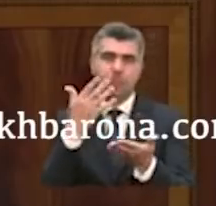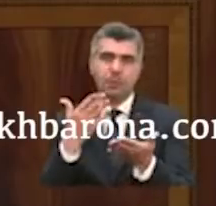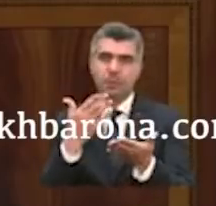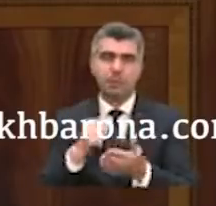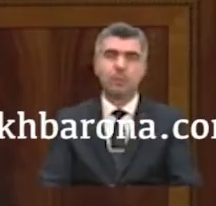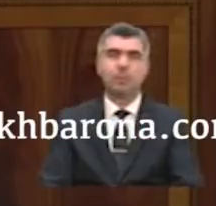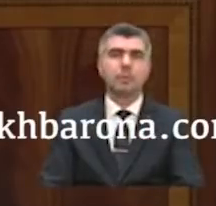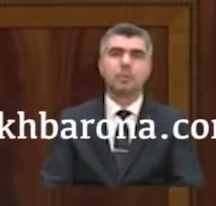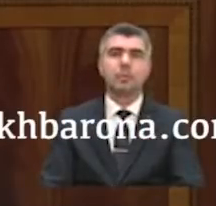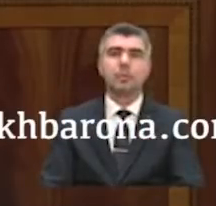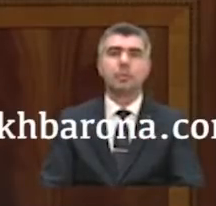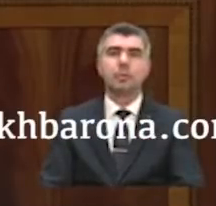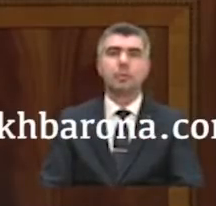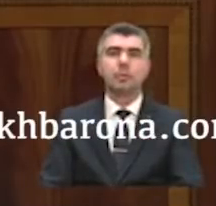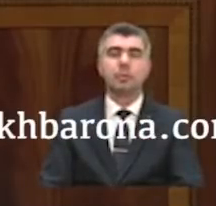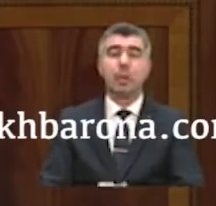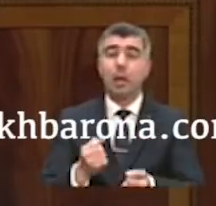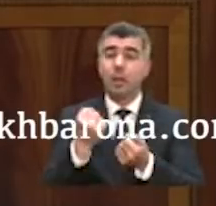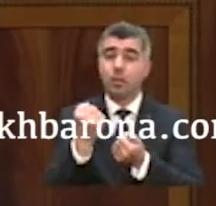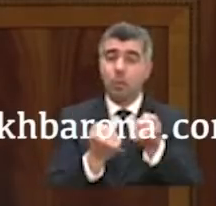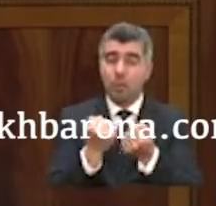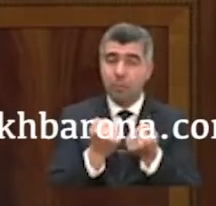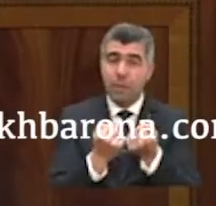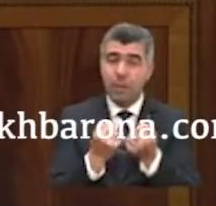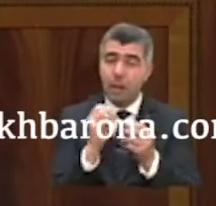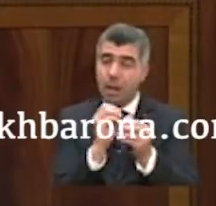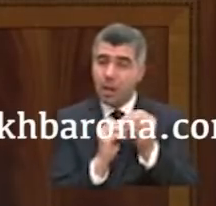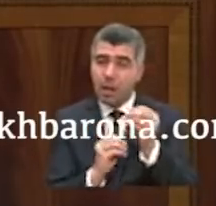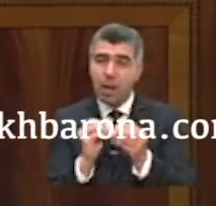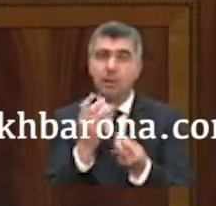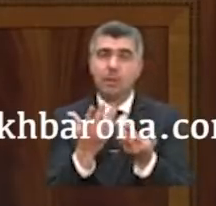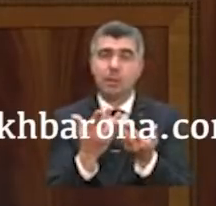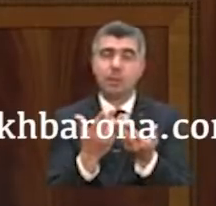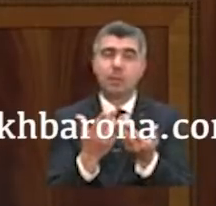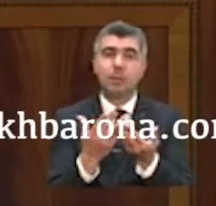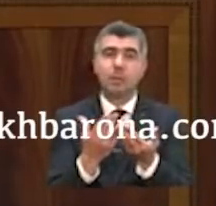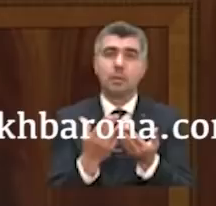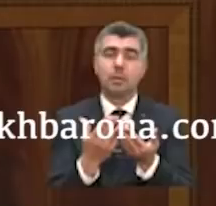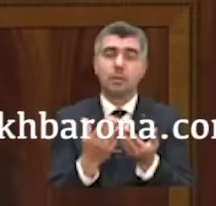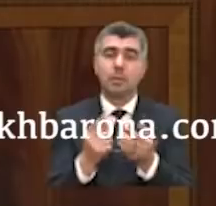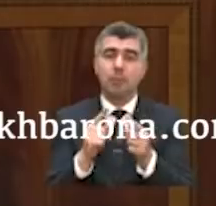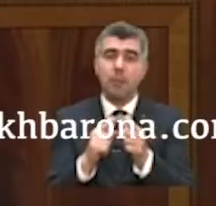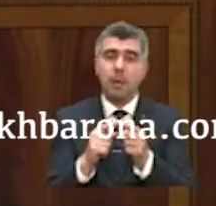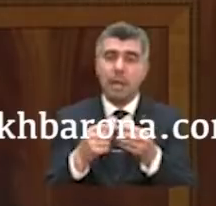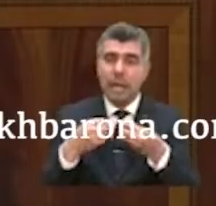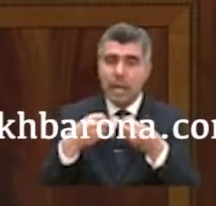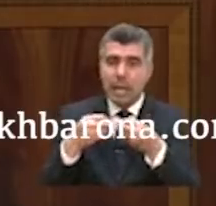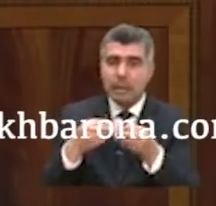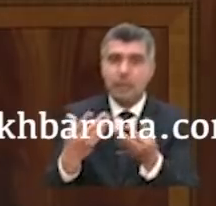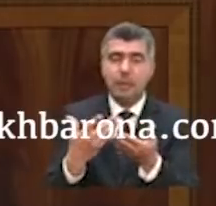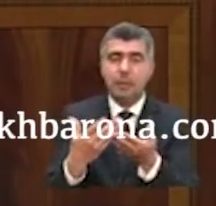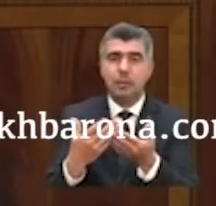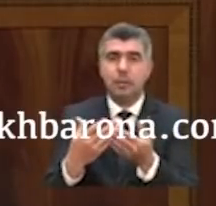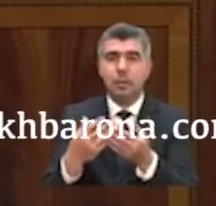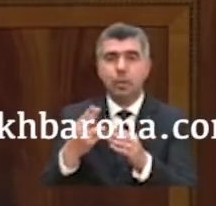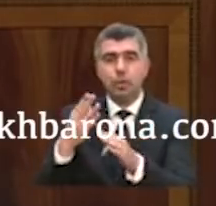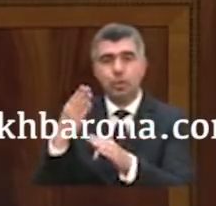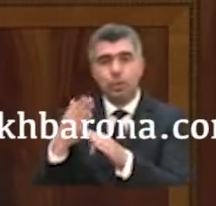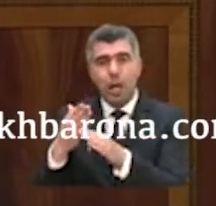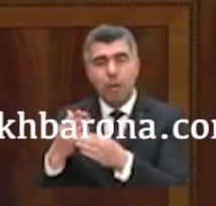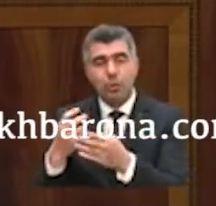فو. الحديد اللي غلا سميتو، الالومنيوم اللي غدا، الدجاج اللي ما